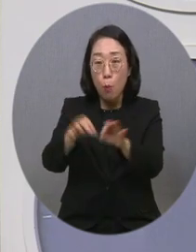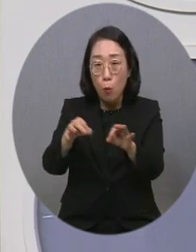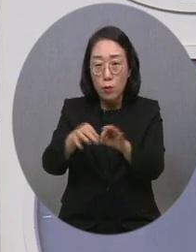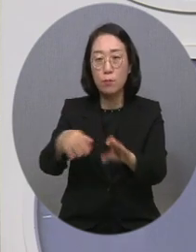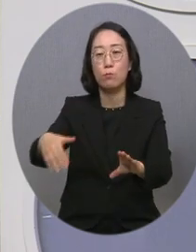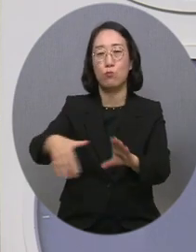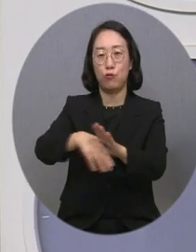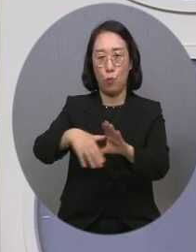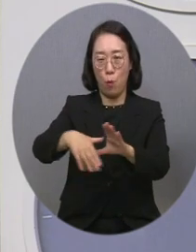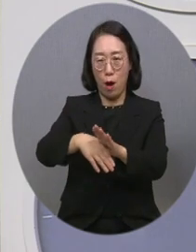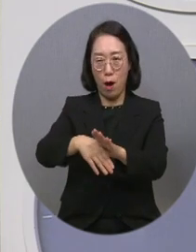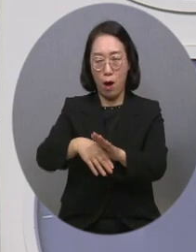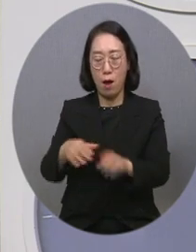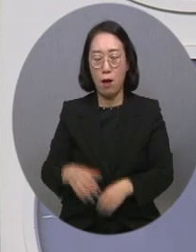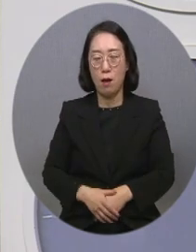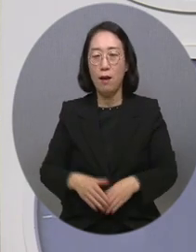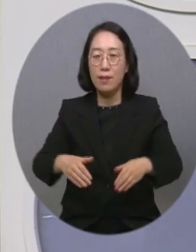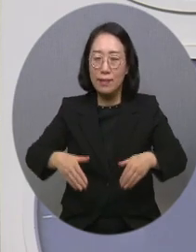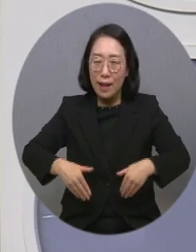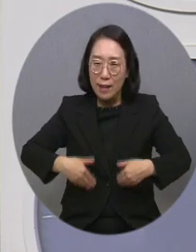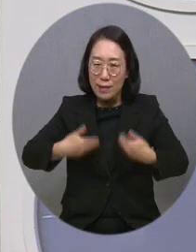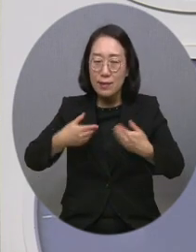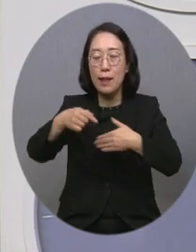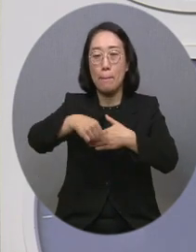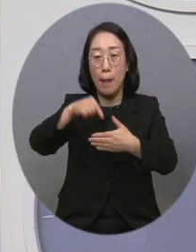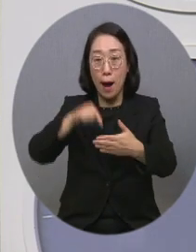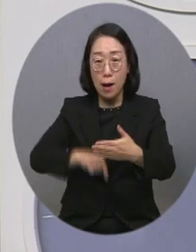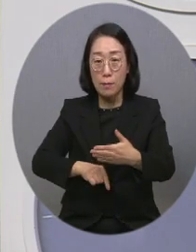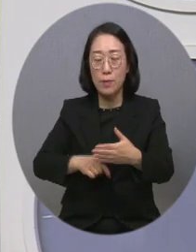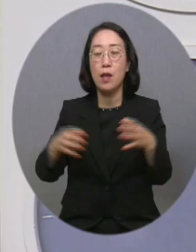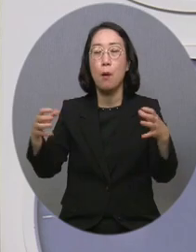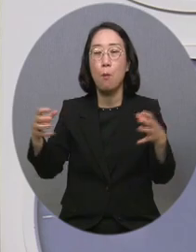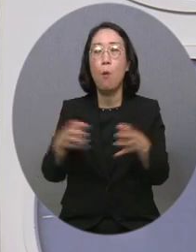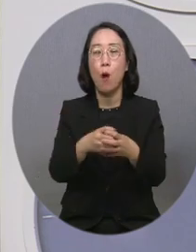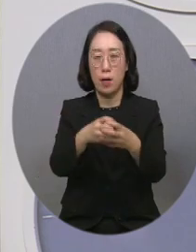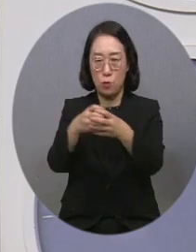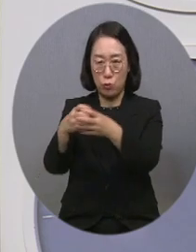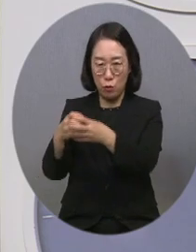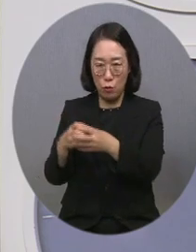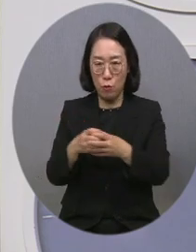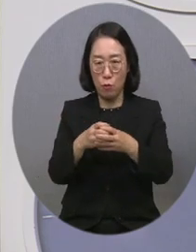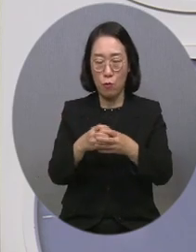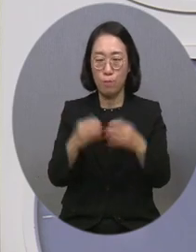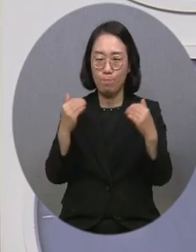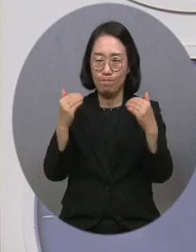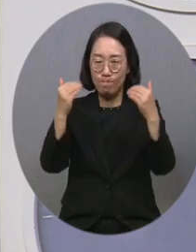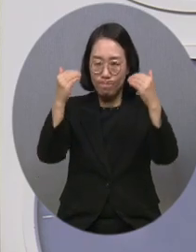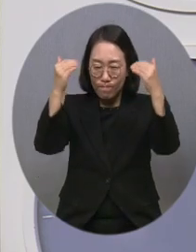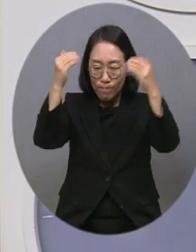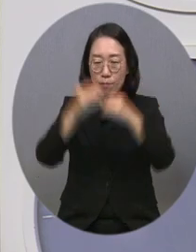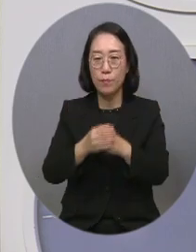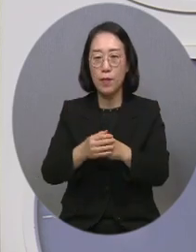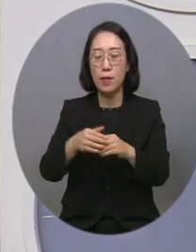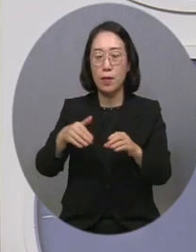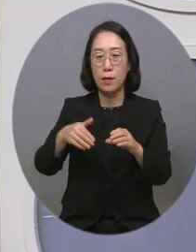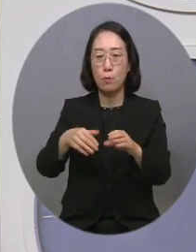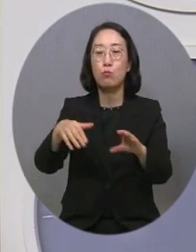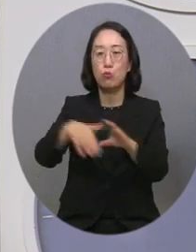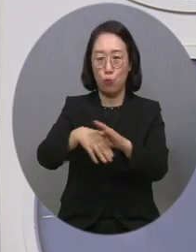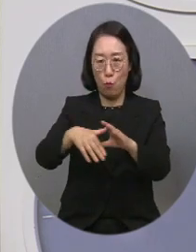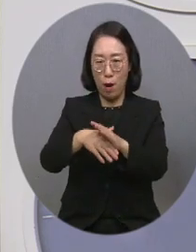어찌 보면은 따뜻한 어떤 마음들이 모아져서 성숙된 어떤 기부 문화의 어떤